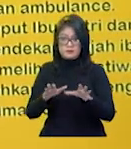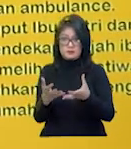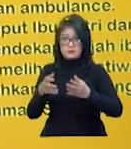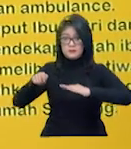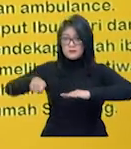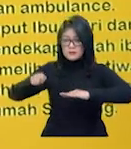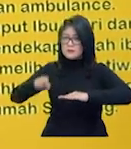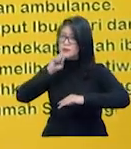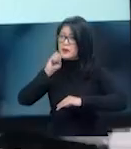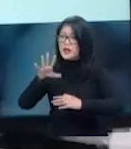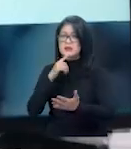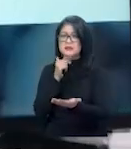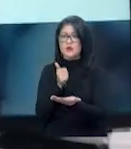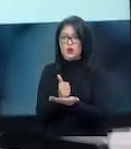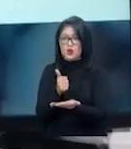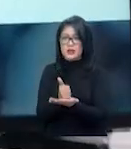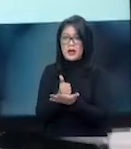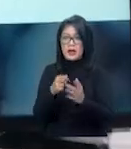bukan menembak